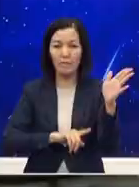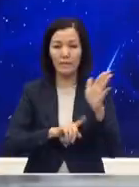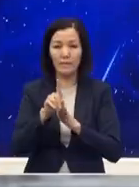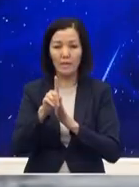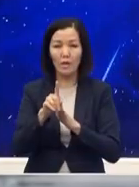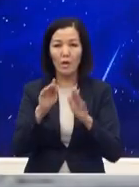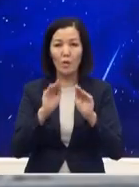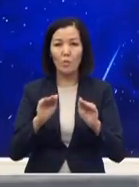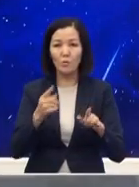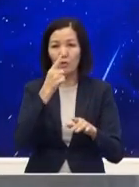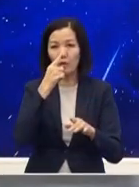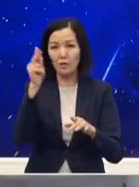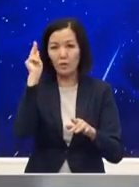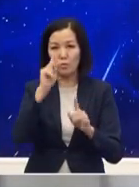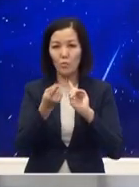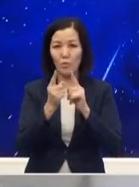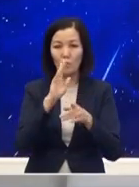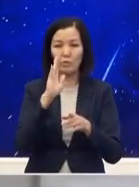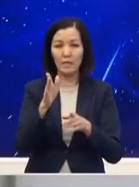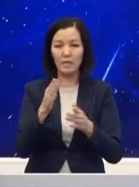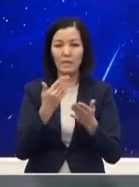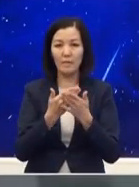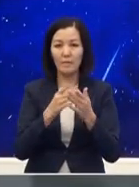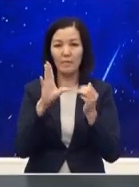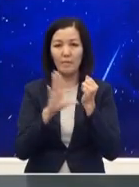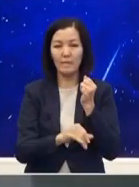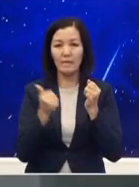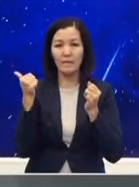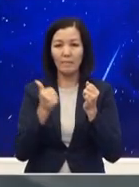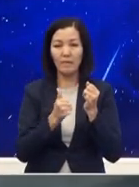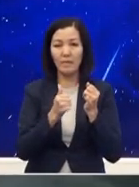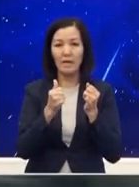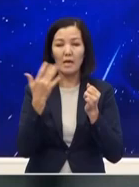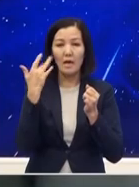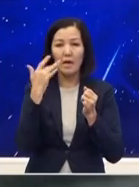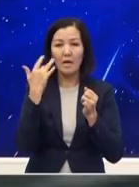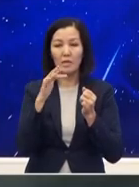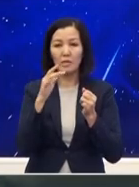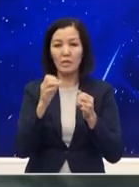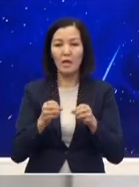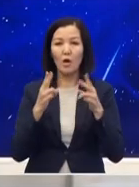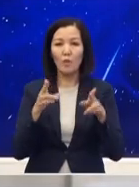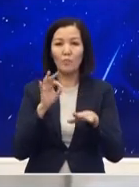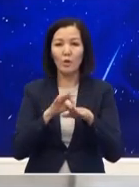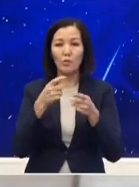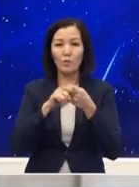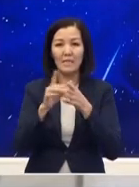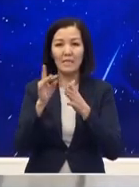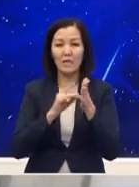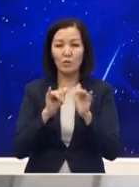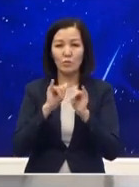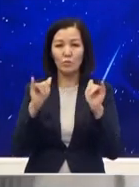Сондықтан оқушылар қашықтан оқу форматына ауыспақ. Мәселен, соңғы аптада ақыштың бір қатар аумағында қауіпті инфекцияны жұқтырғандар саны лезде